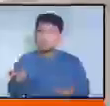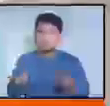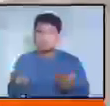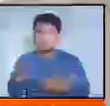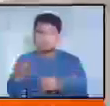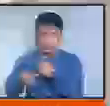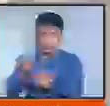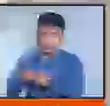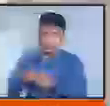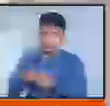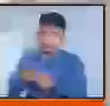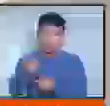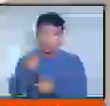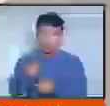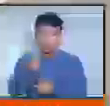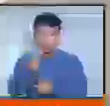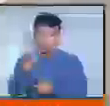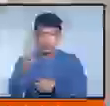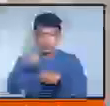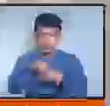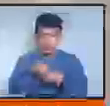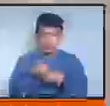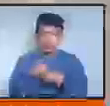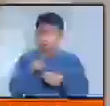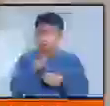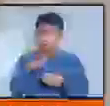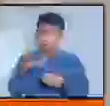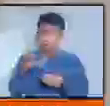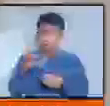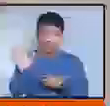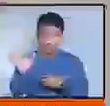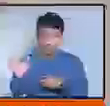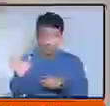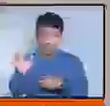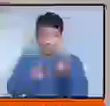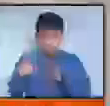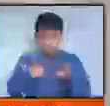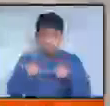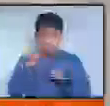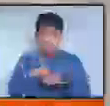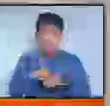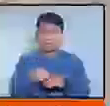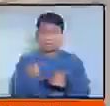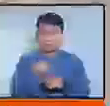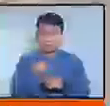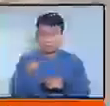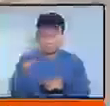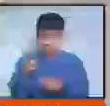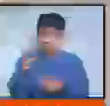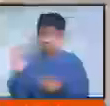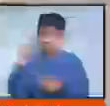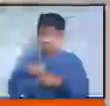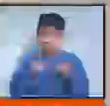oldest generation of e-cigarette contains only 150 chemicals, and these 150